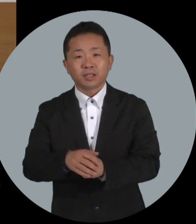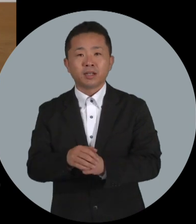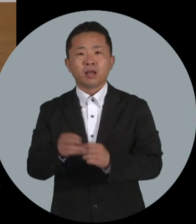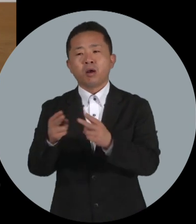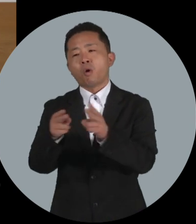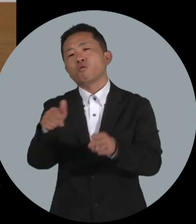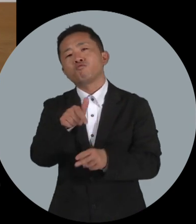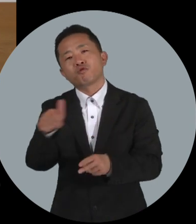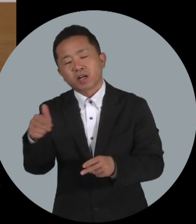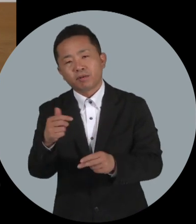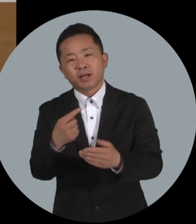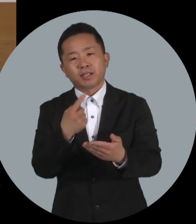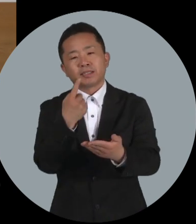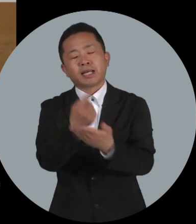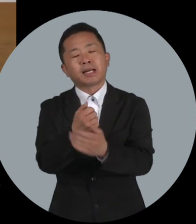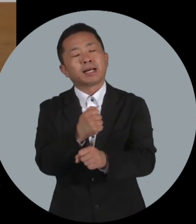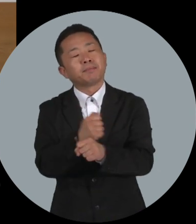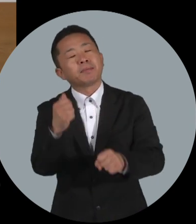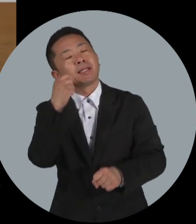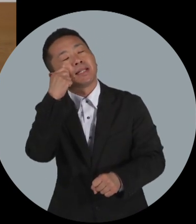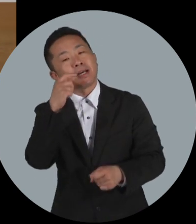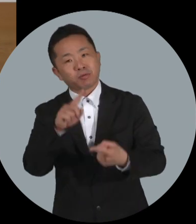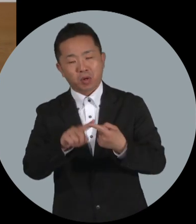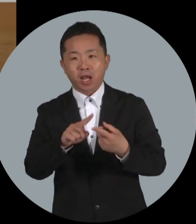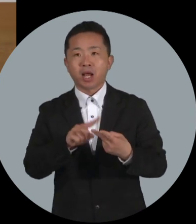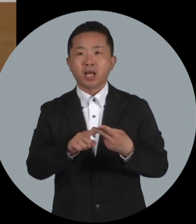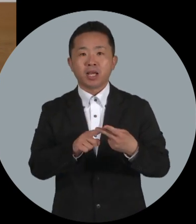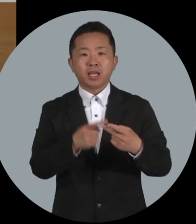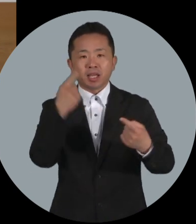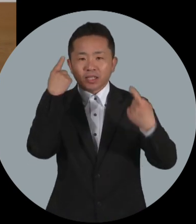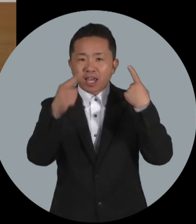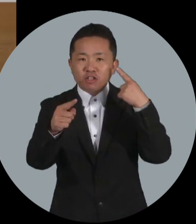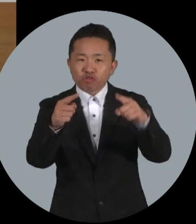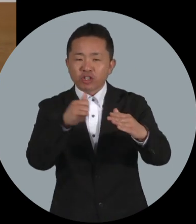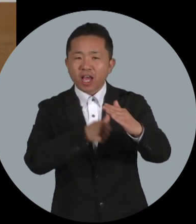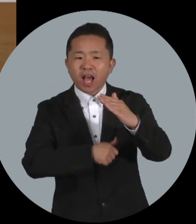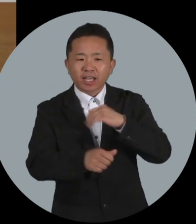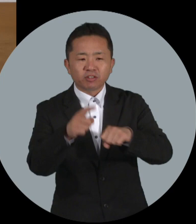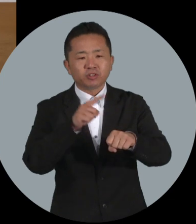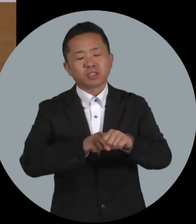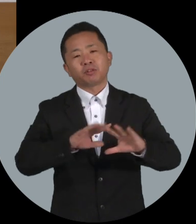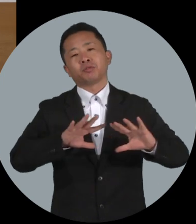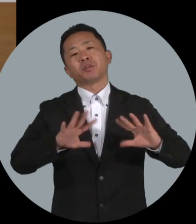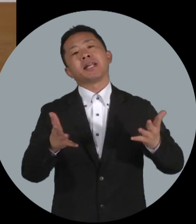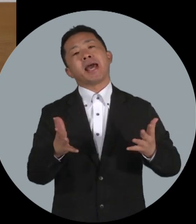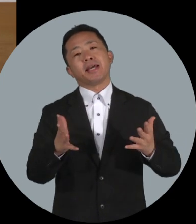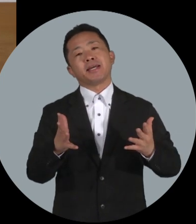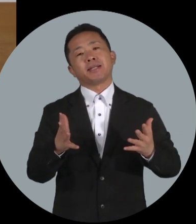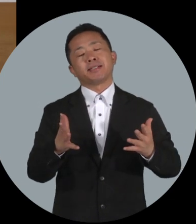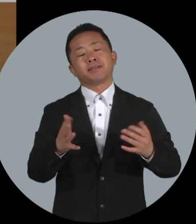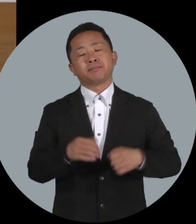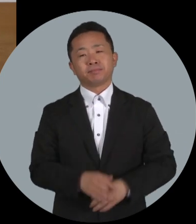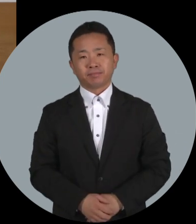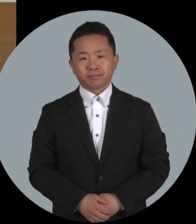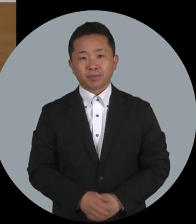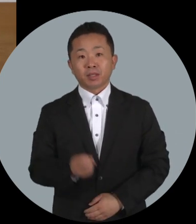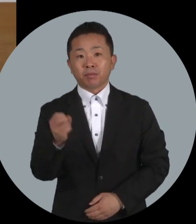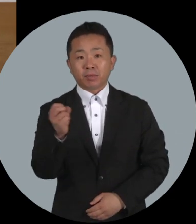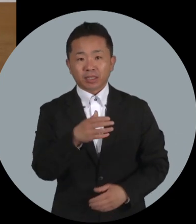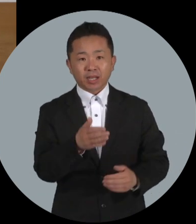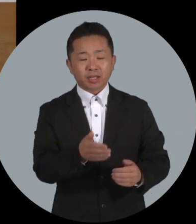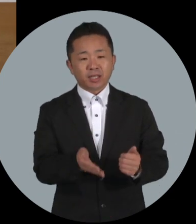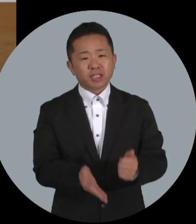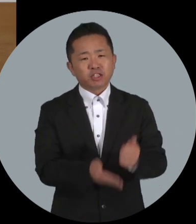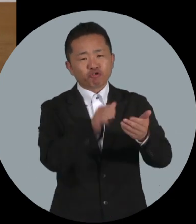北部からは研修に参加できないとか、研修に派遣するだけの時間的ゆとりがない、また育